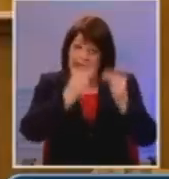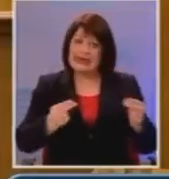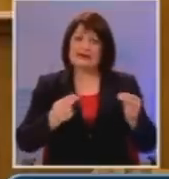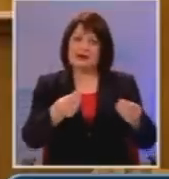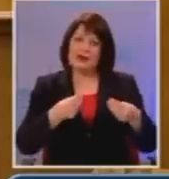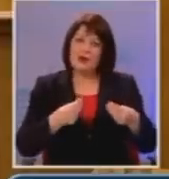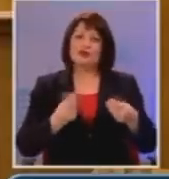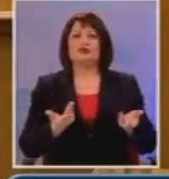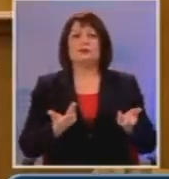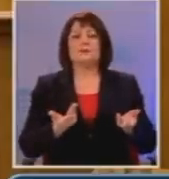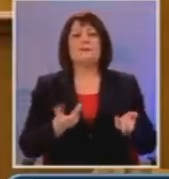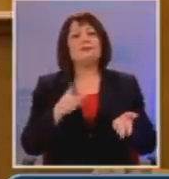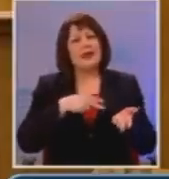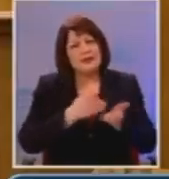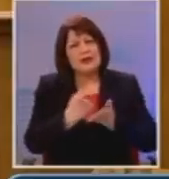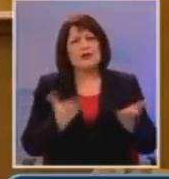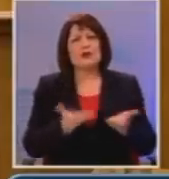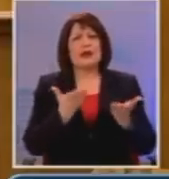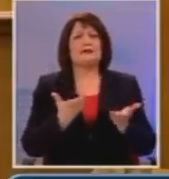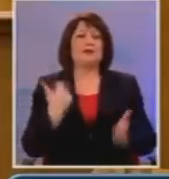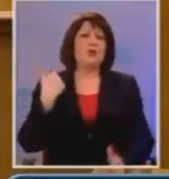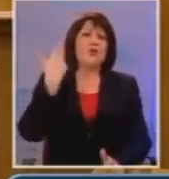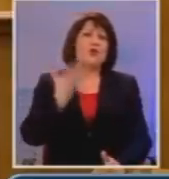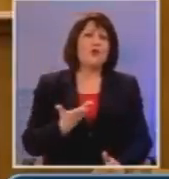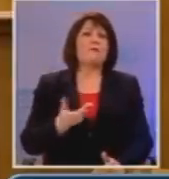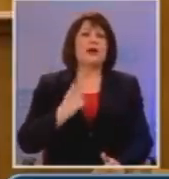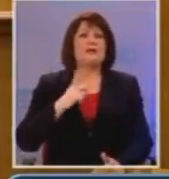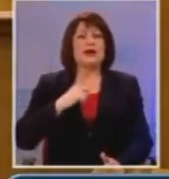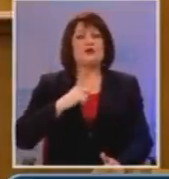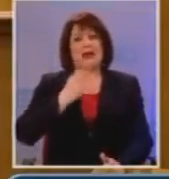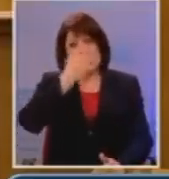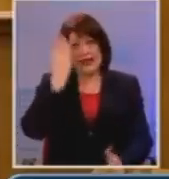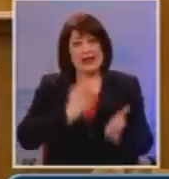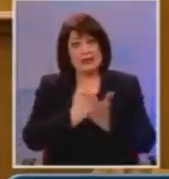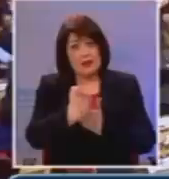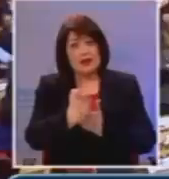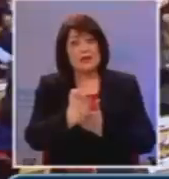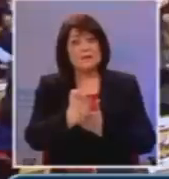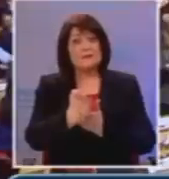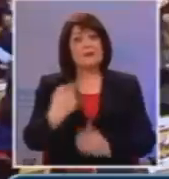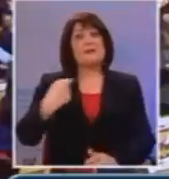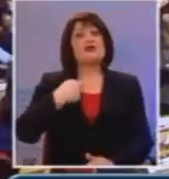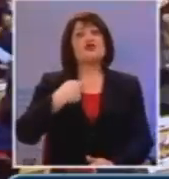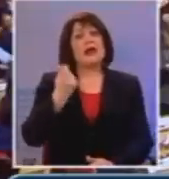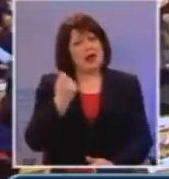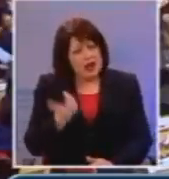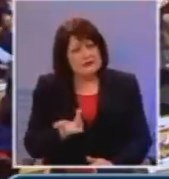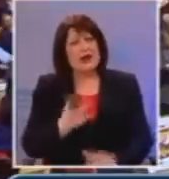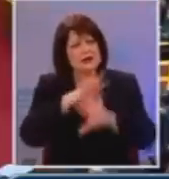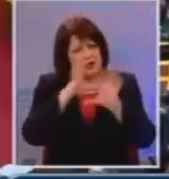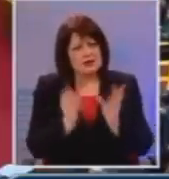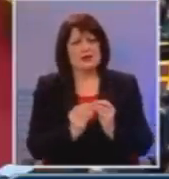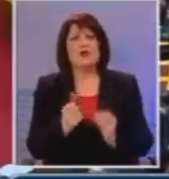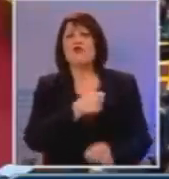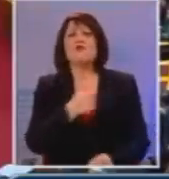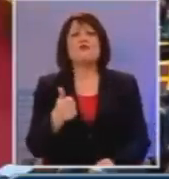να δικαιώσουν αυτό το ανεκπλήρωτο ηθικό αλλά και υλικό ιστορικό χρέος. Όχι